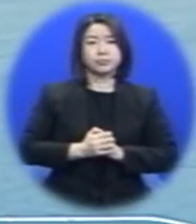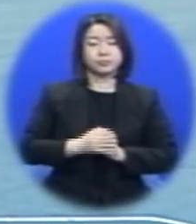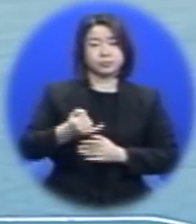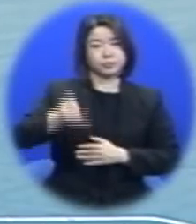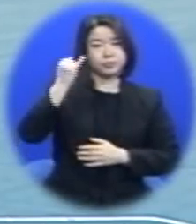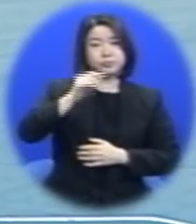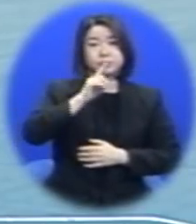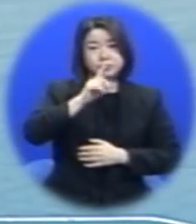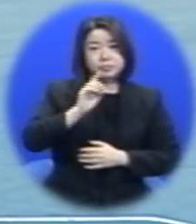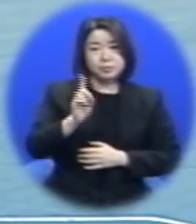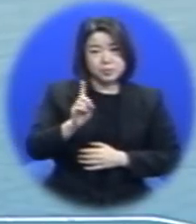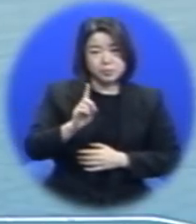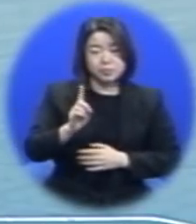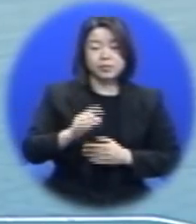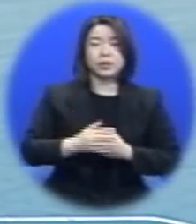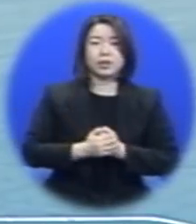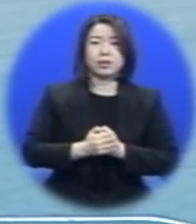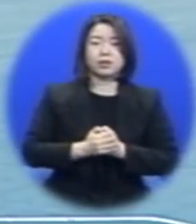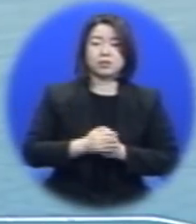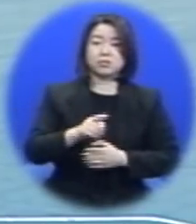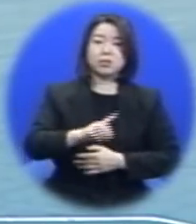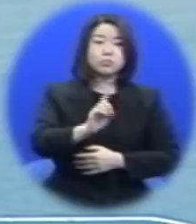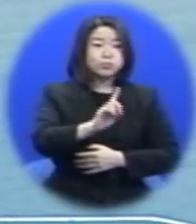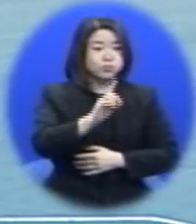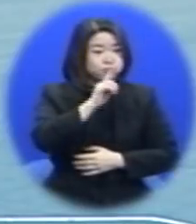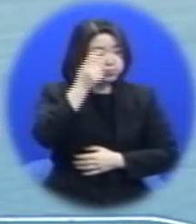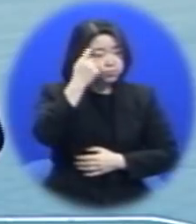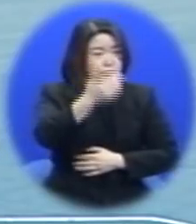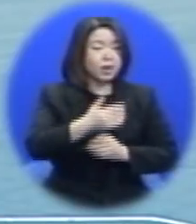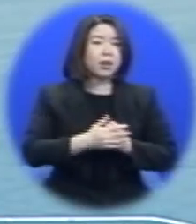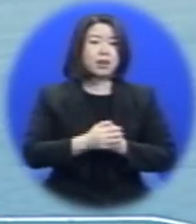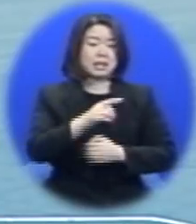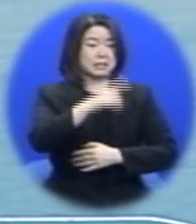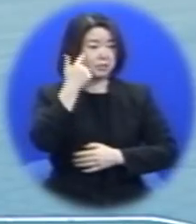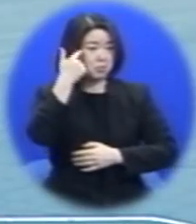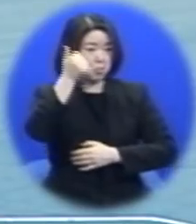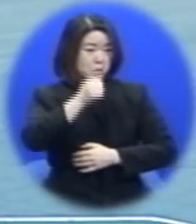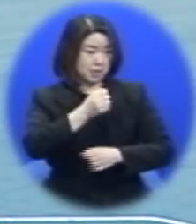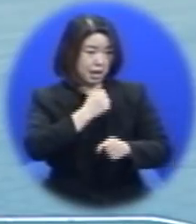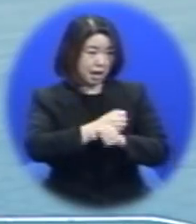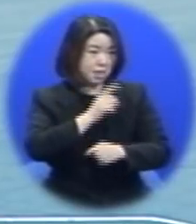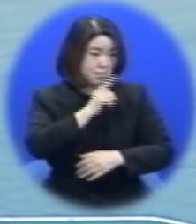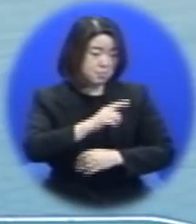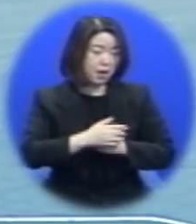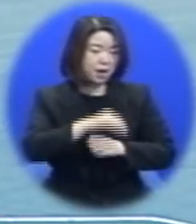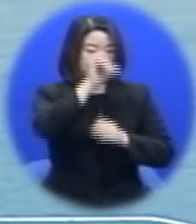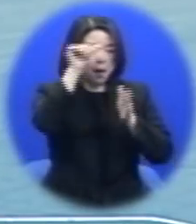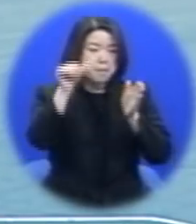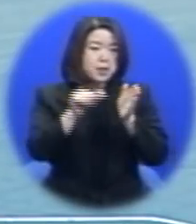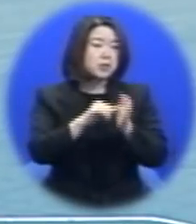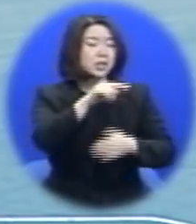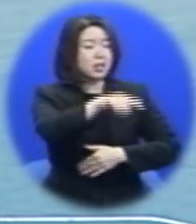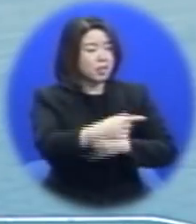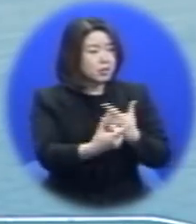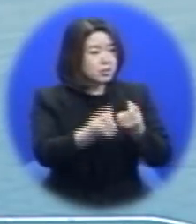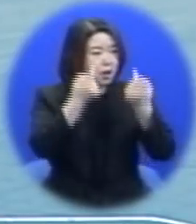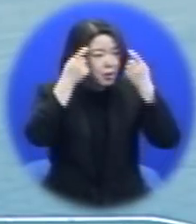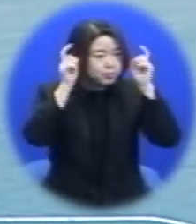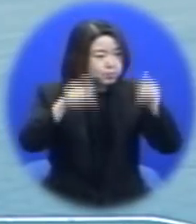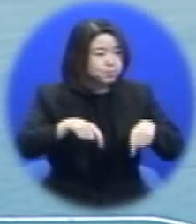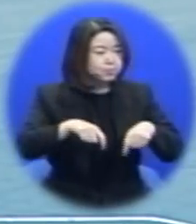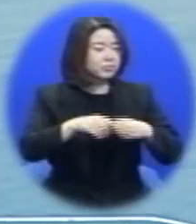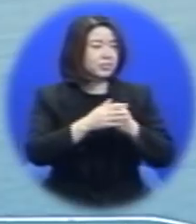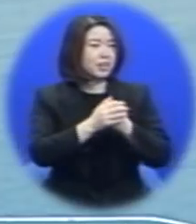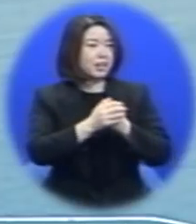언니가 그러는 거예요. 그게 무슨 소리야? 그 목사가 하는 말이 평생을 너처럼 미련하고